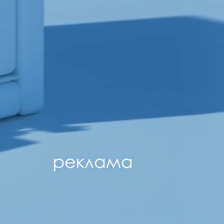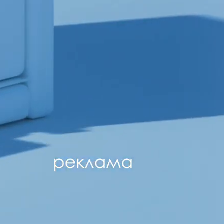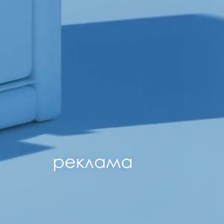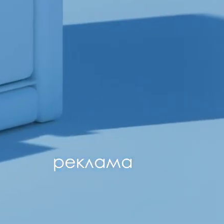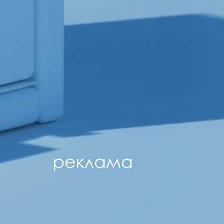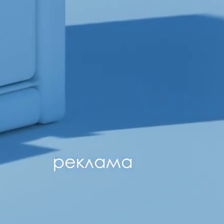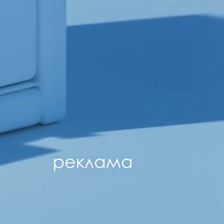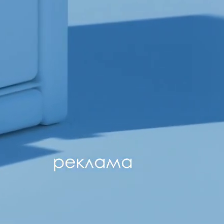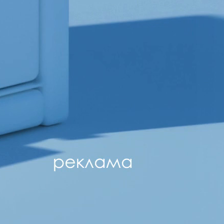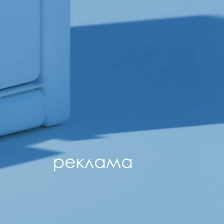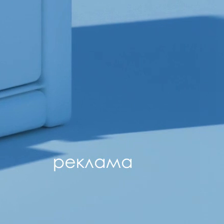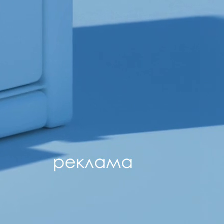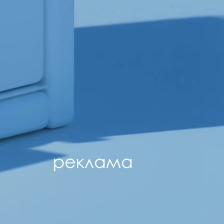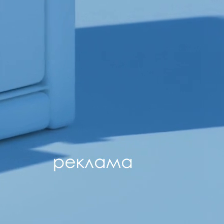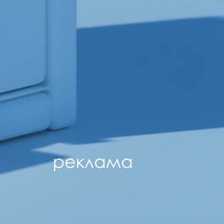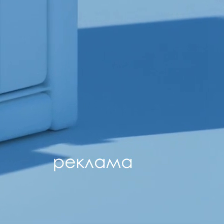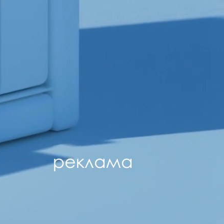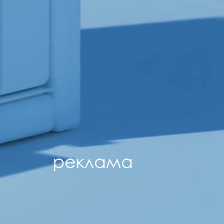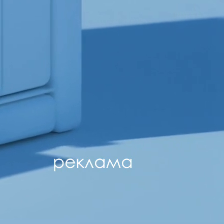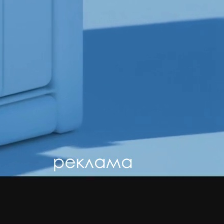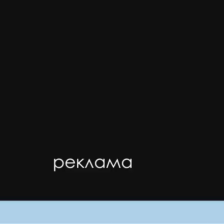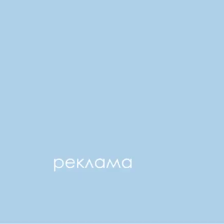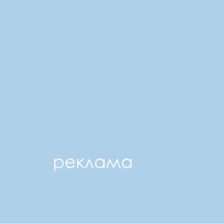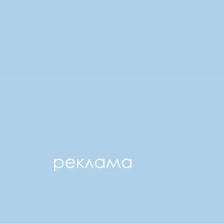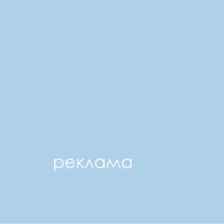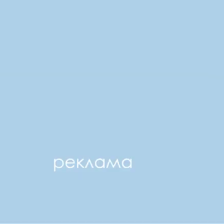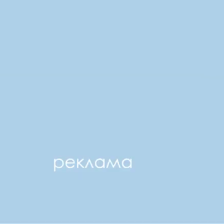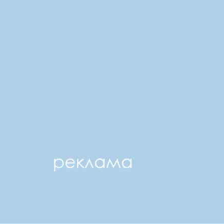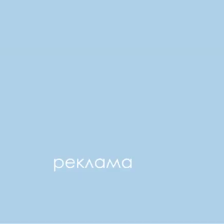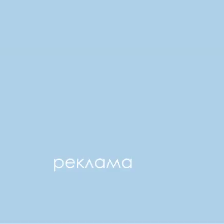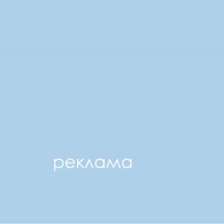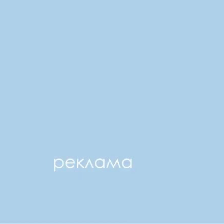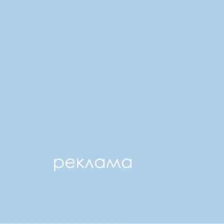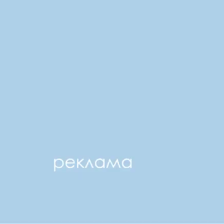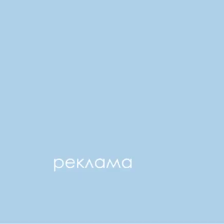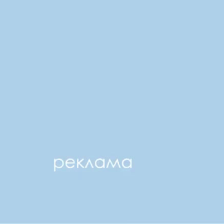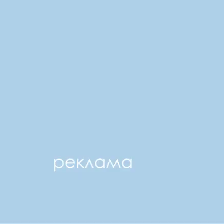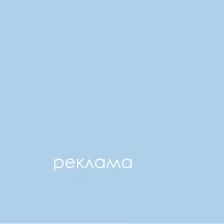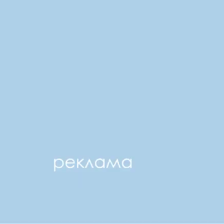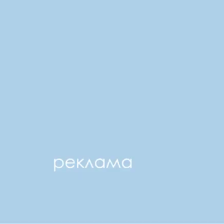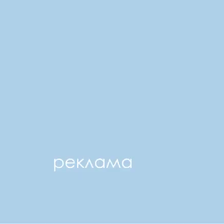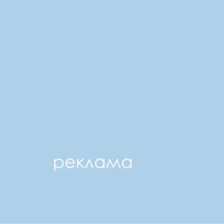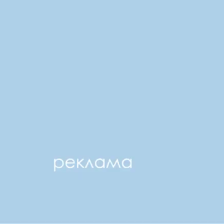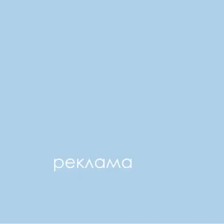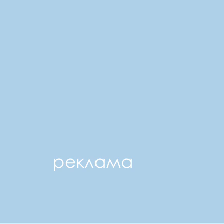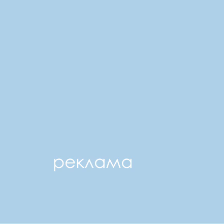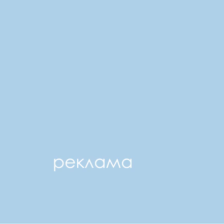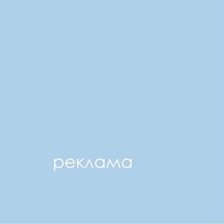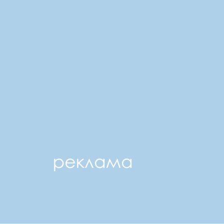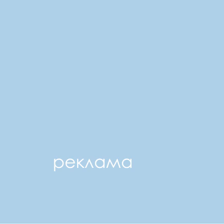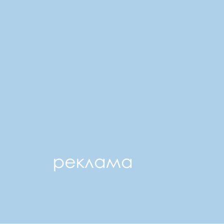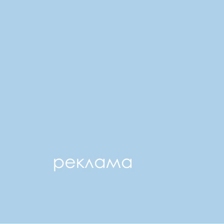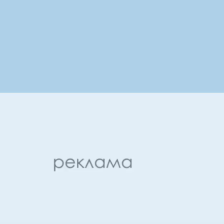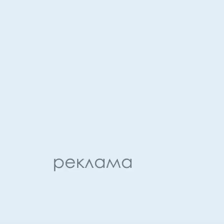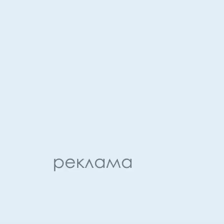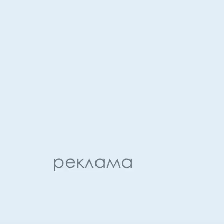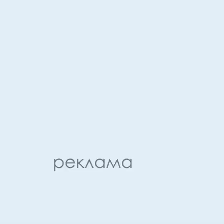Вищесплачена платіжка за газ – це стійкість країни на енергетичному фронті. Група компаній